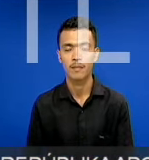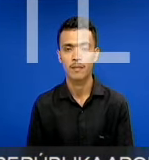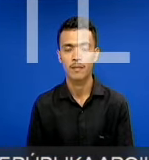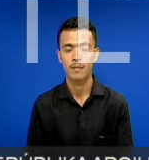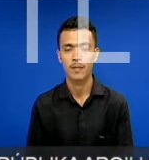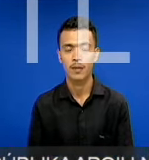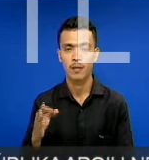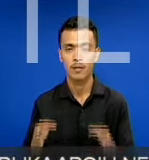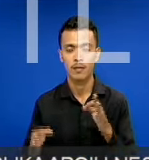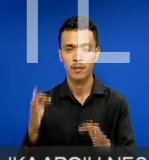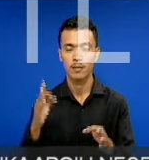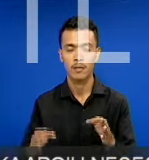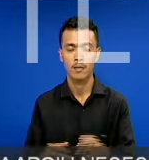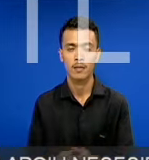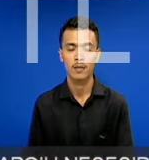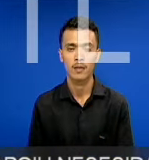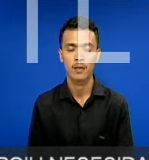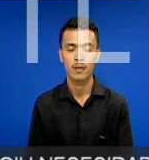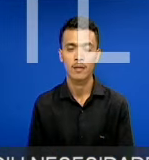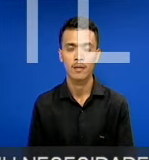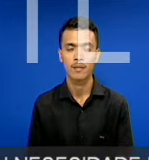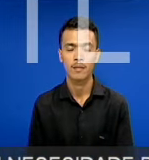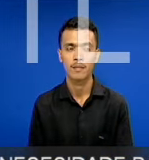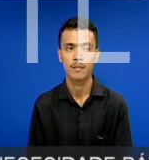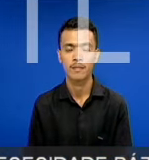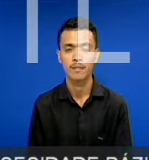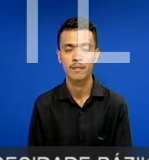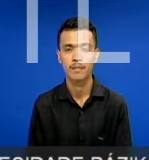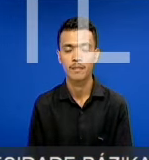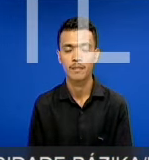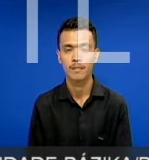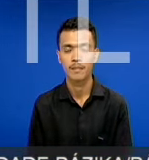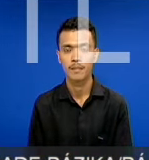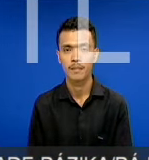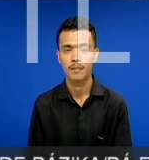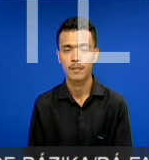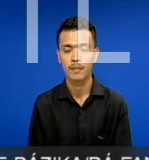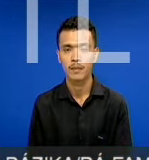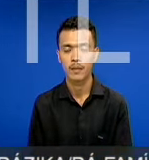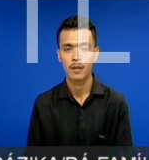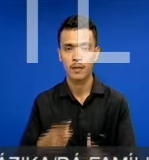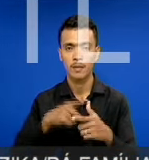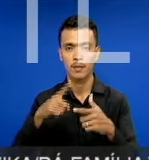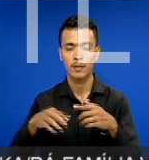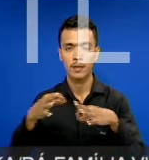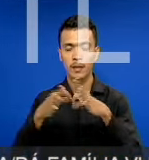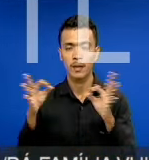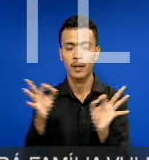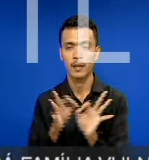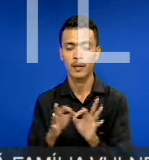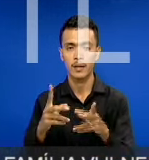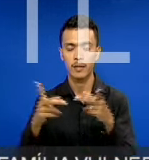ranting-ranting itu supaya Jan jadi e tumbuhan liar juga Jadi sebenarnya sekaligus merapikan hutan